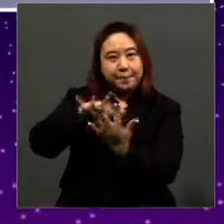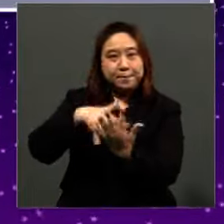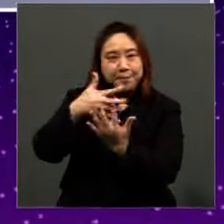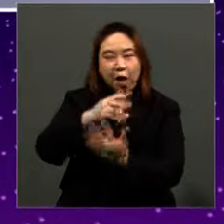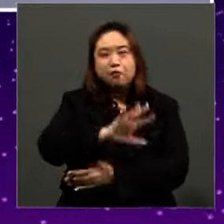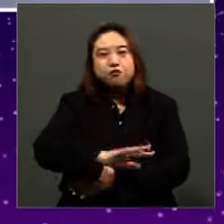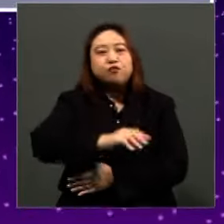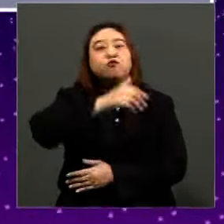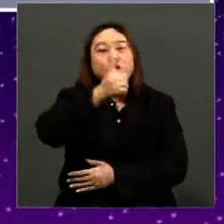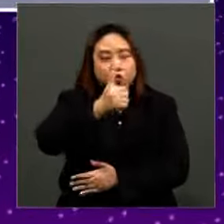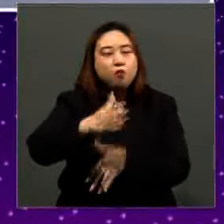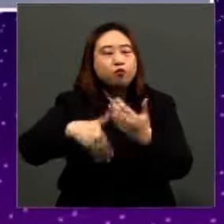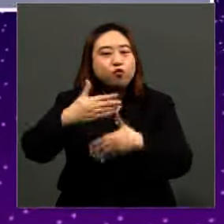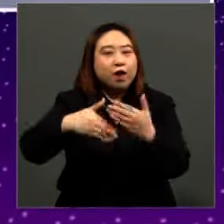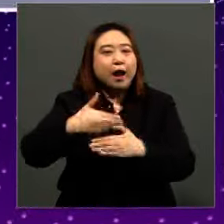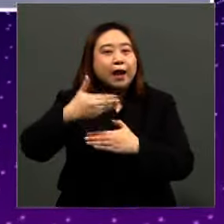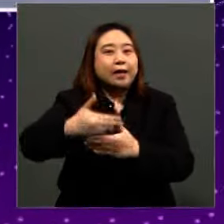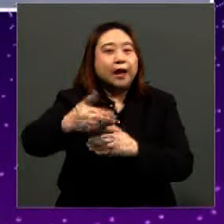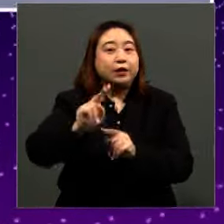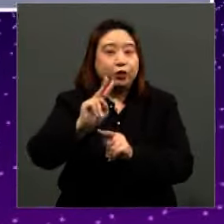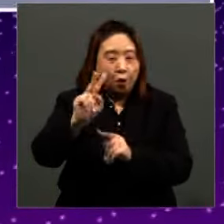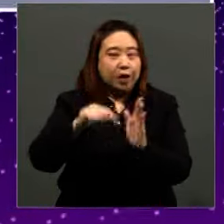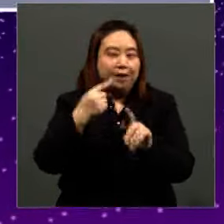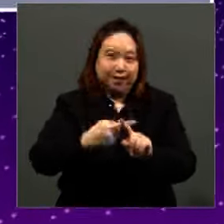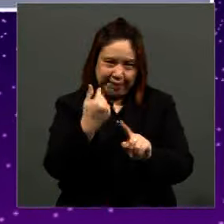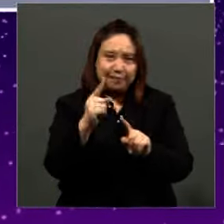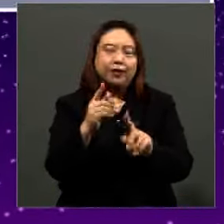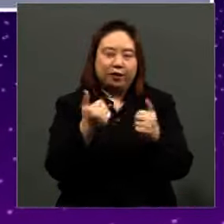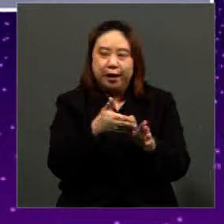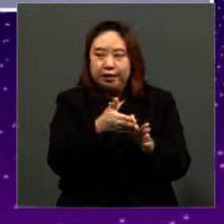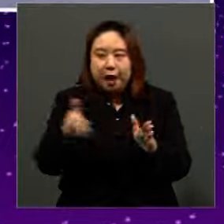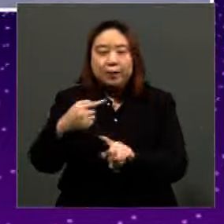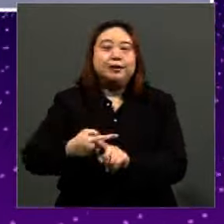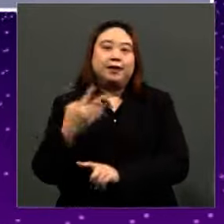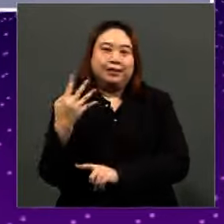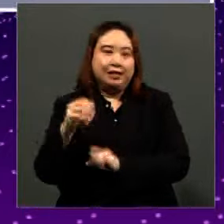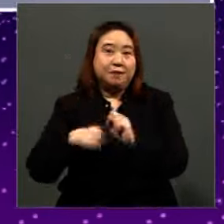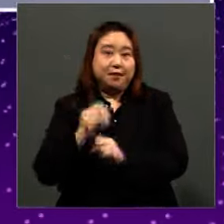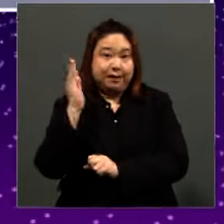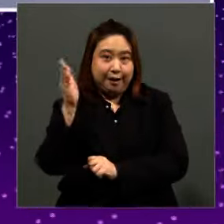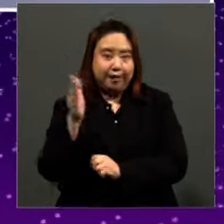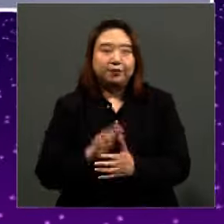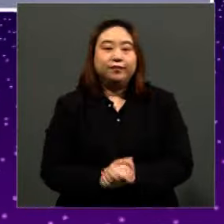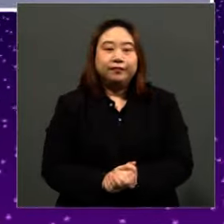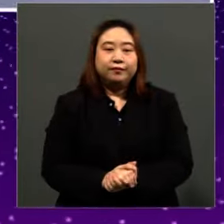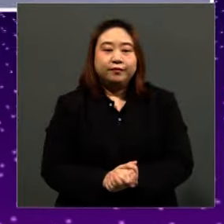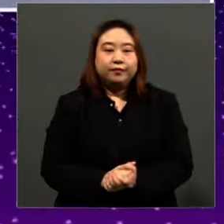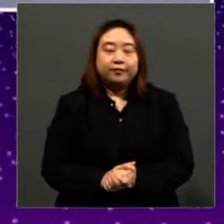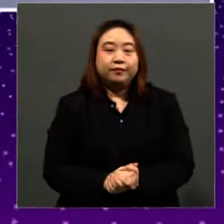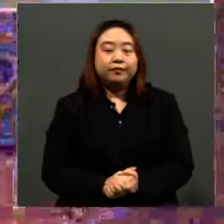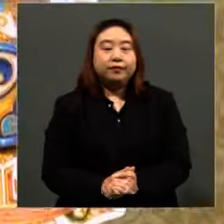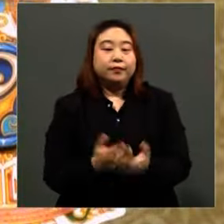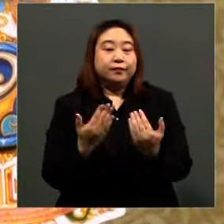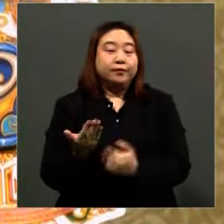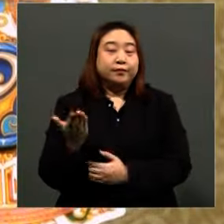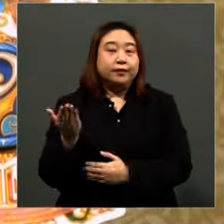2โดยก็จะเริ่มดำเนินการกันตั้งแต่เดือนพฤศจิกายนนี้นะครับยาวไปจนถึงเมษายนของปีหน้าเลยครับในเรื่องนี้นาย